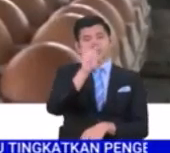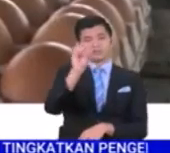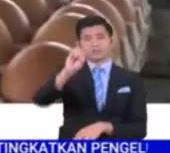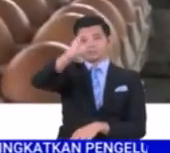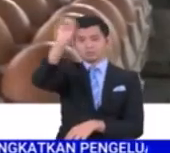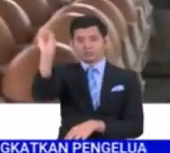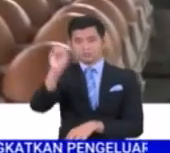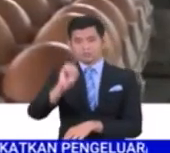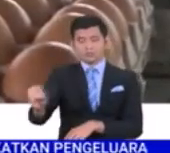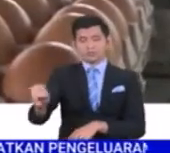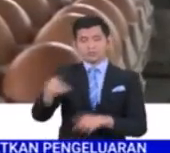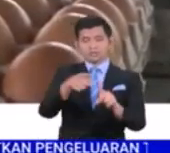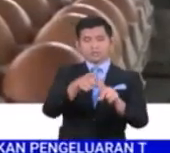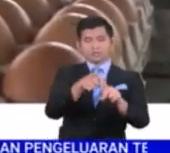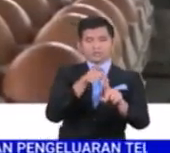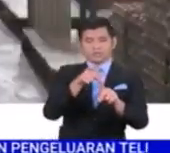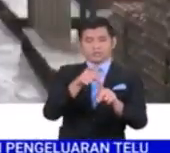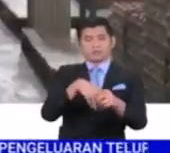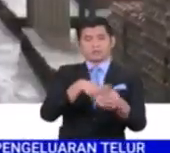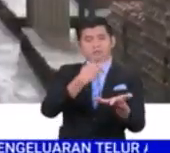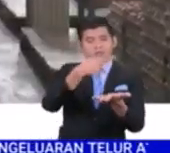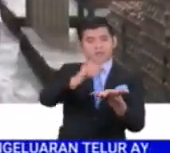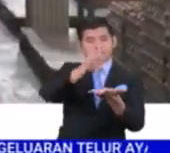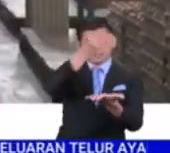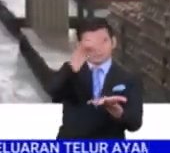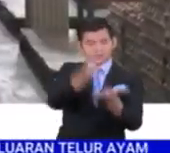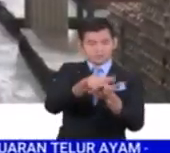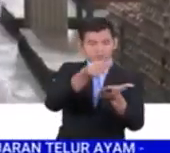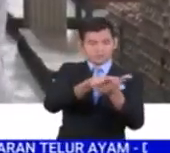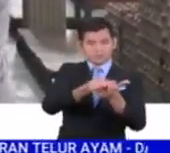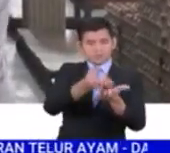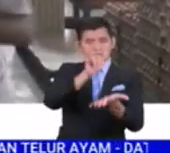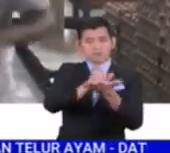70% daripada kos pengeluaran itu adalah makanan.